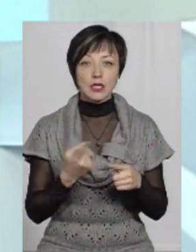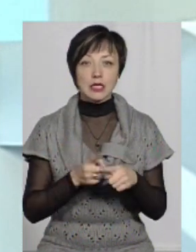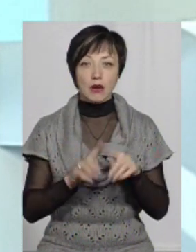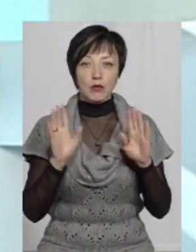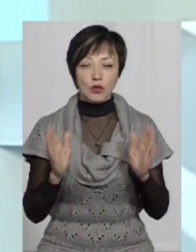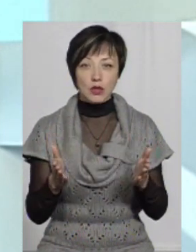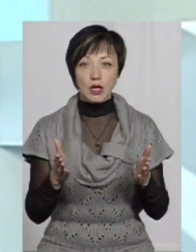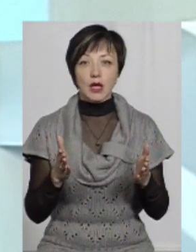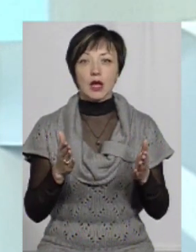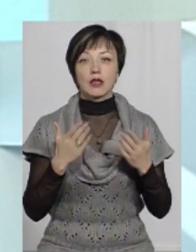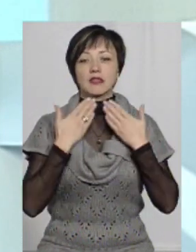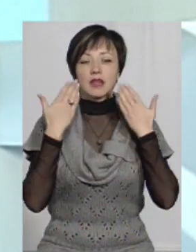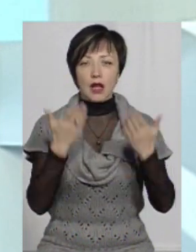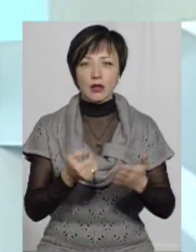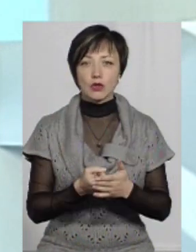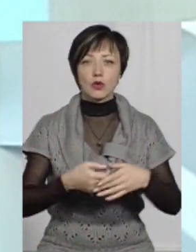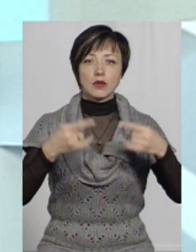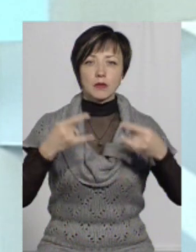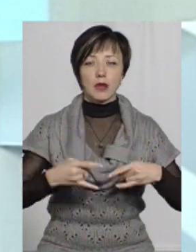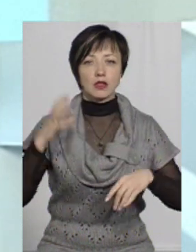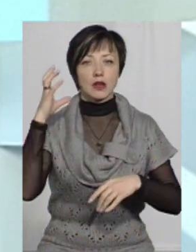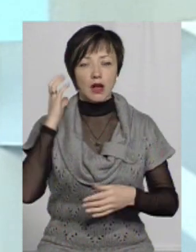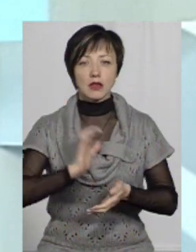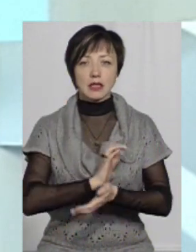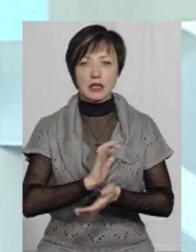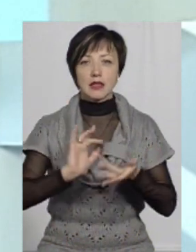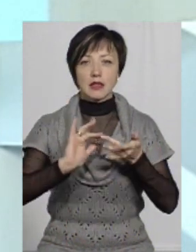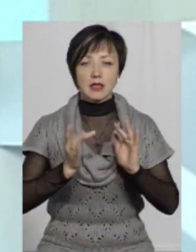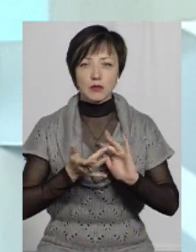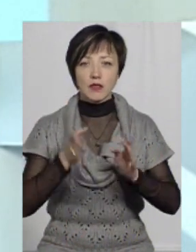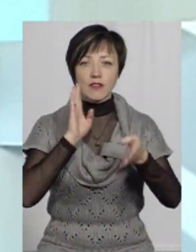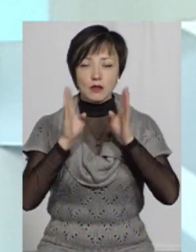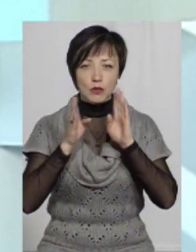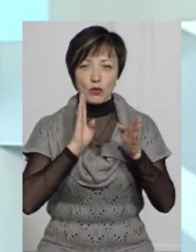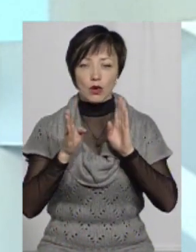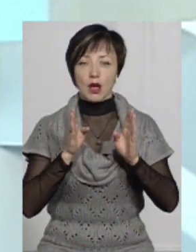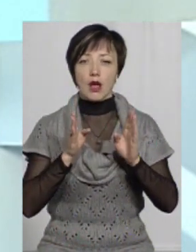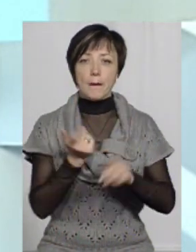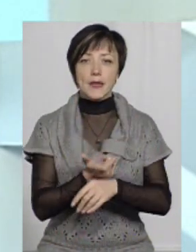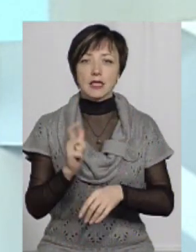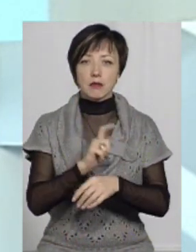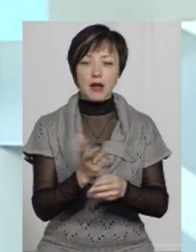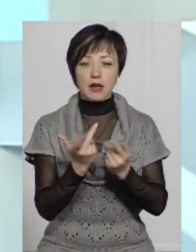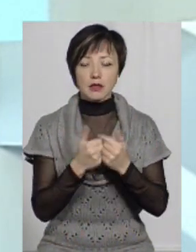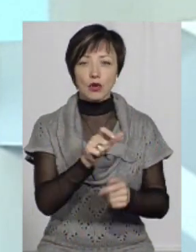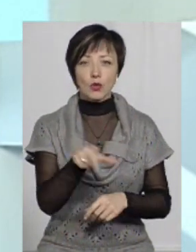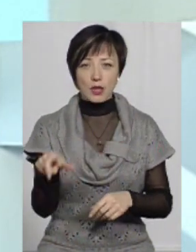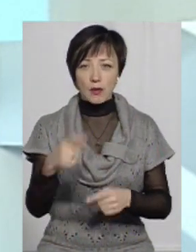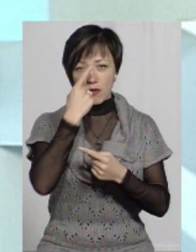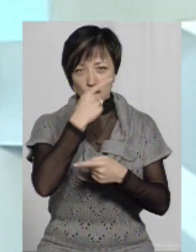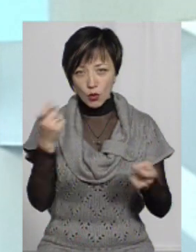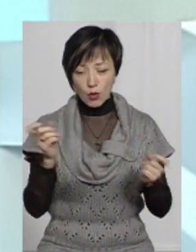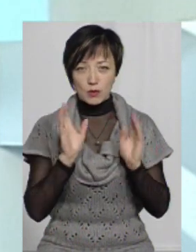це буде і звертання до засобів масової інформації, і на сторінці у Фейсбуці. Максимальній кількості людей буде про